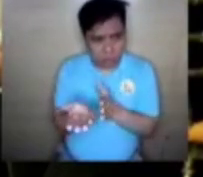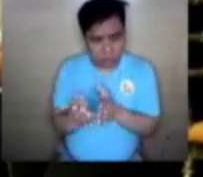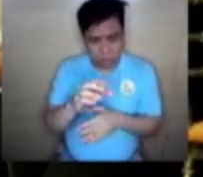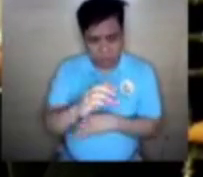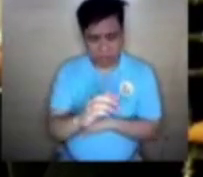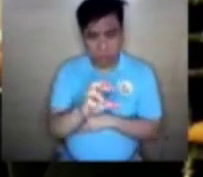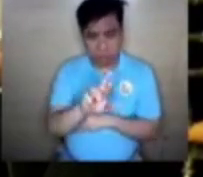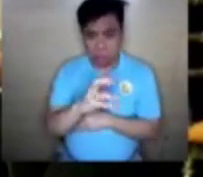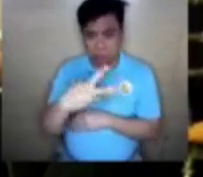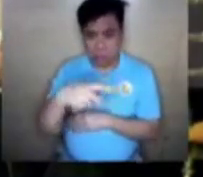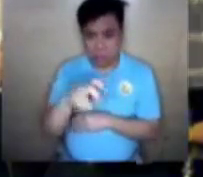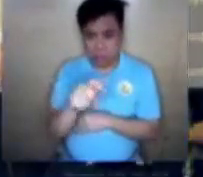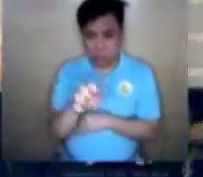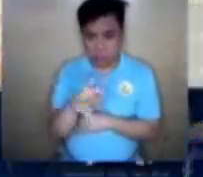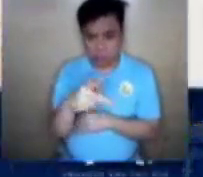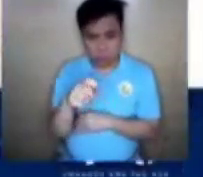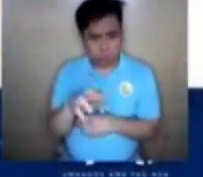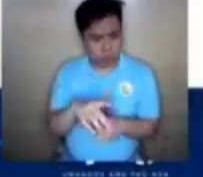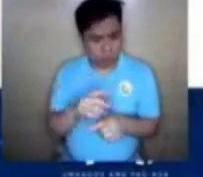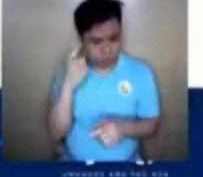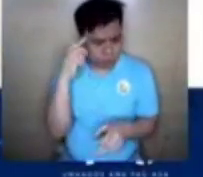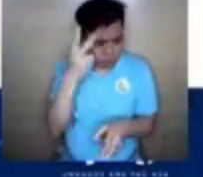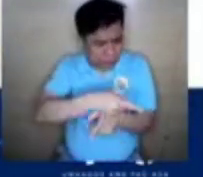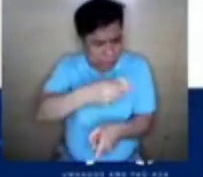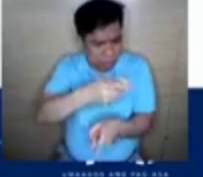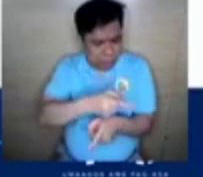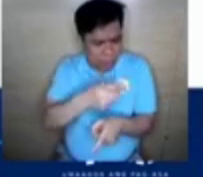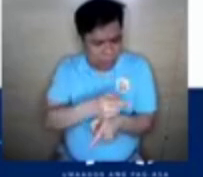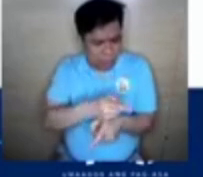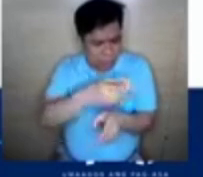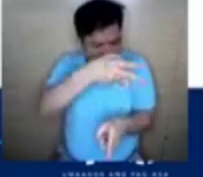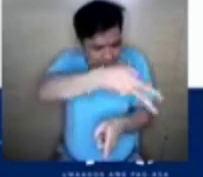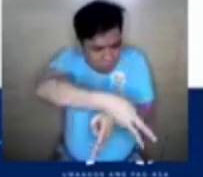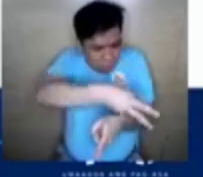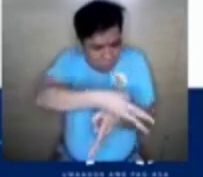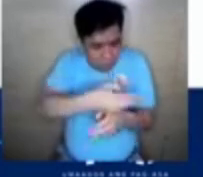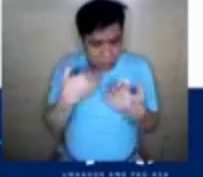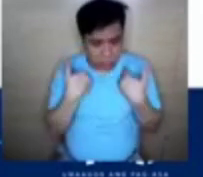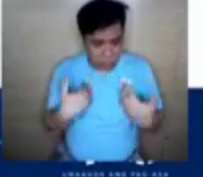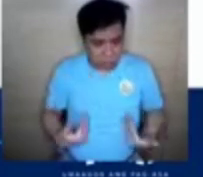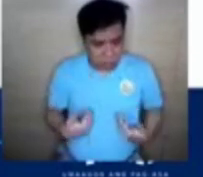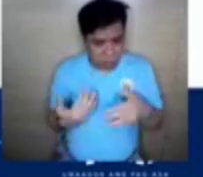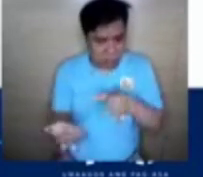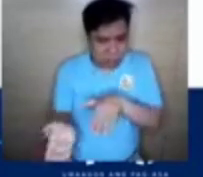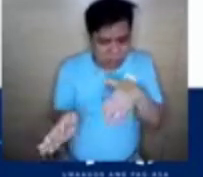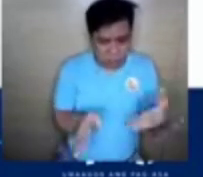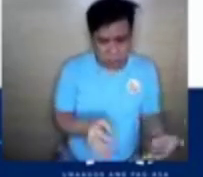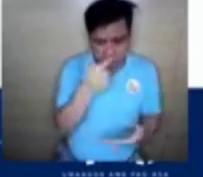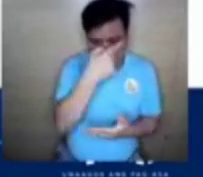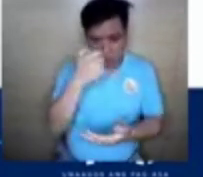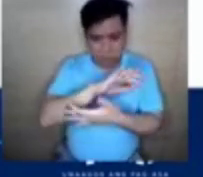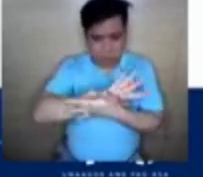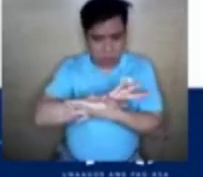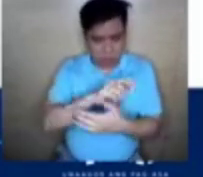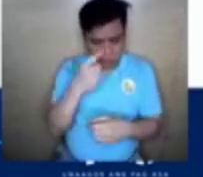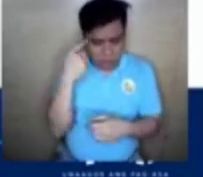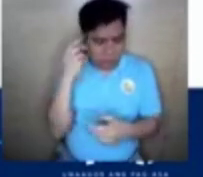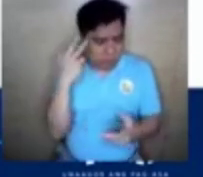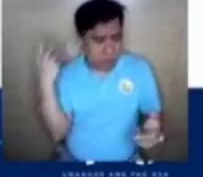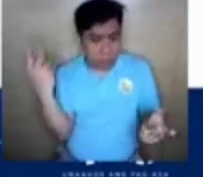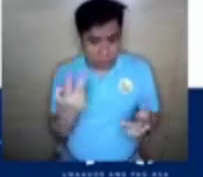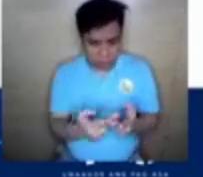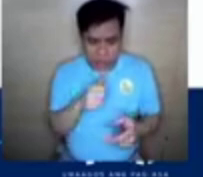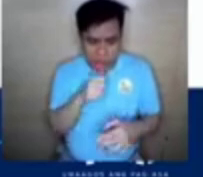Crematorium para makasigurong tama ang handling ng mga katawan ang namatay ng dahil sa COVID at para rin hindi na makadagdag